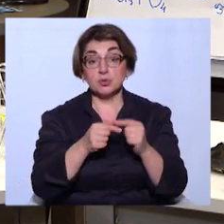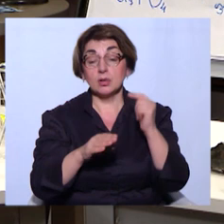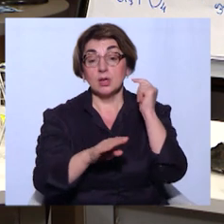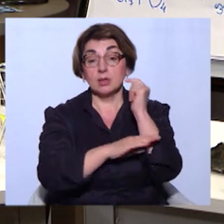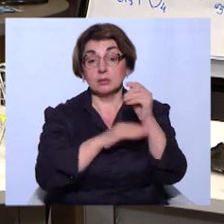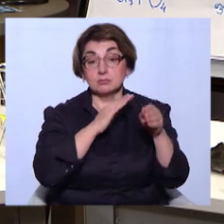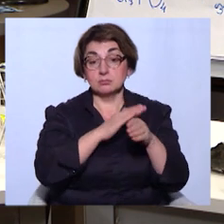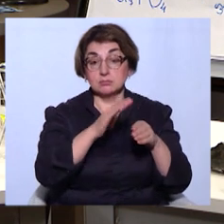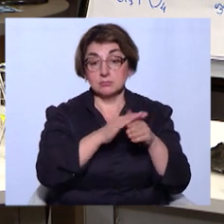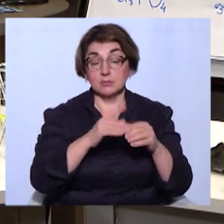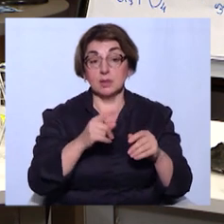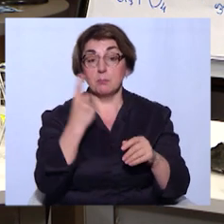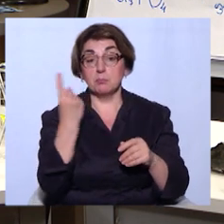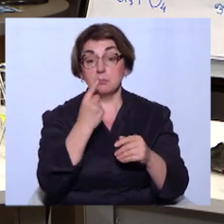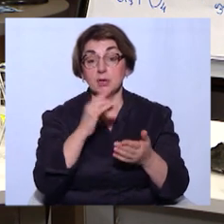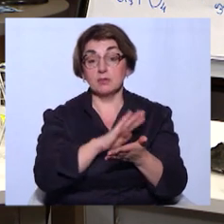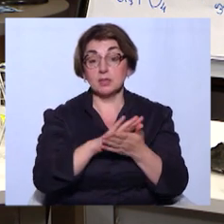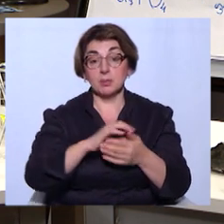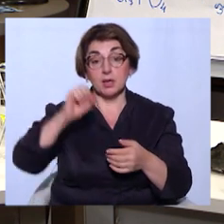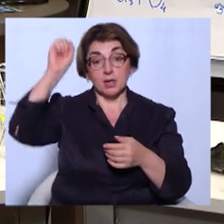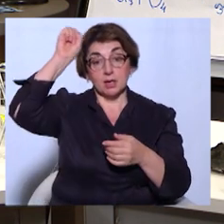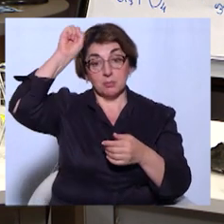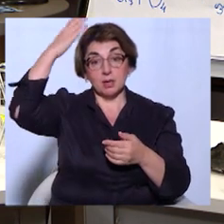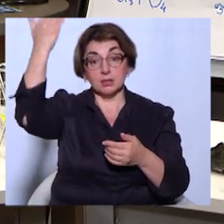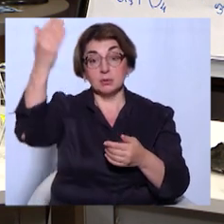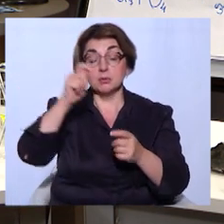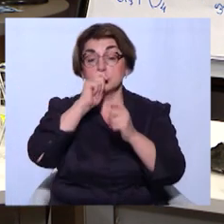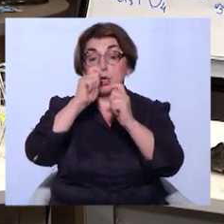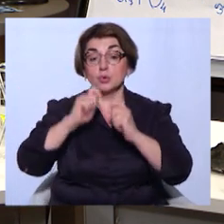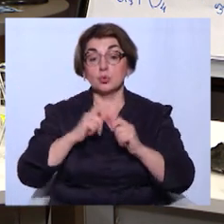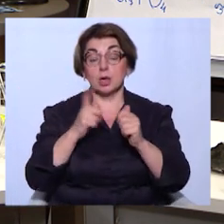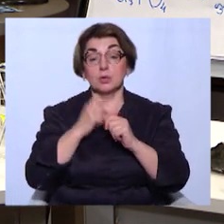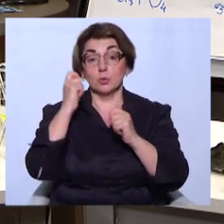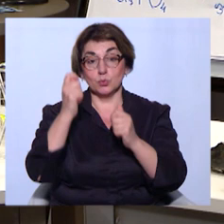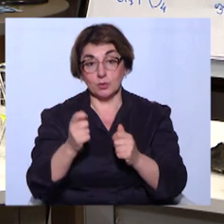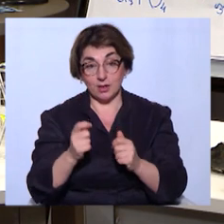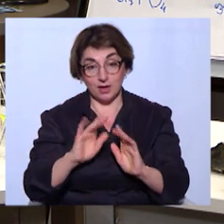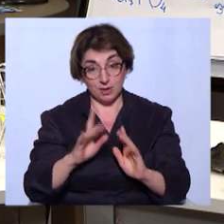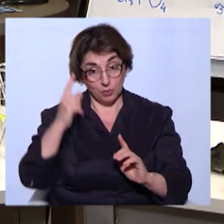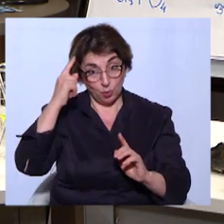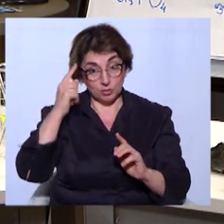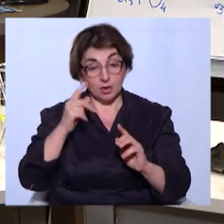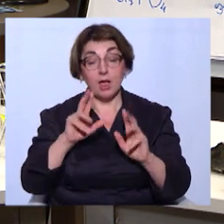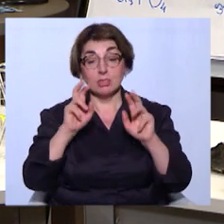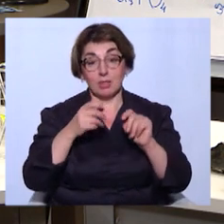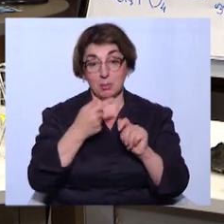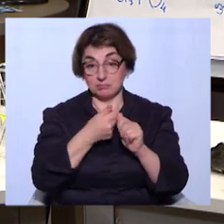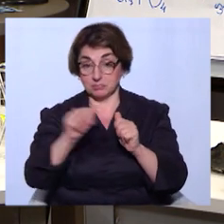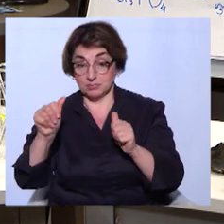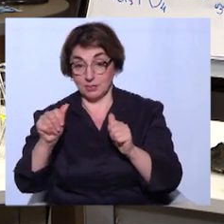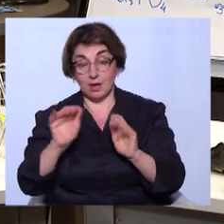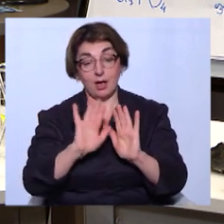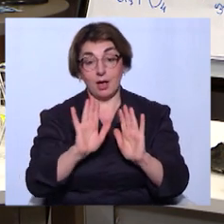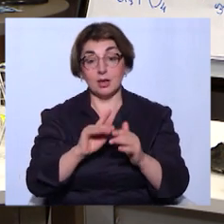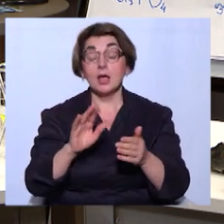მიღებულ პირველ საპონს ღმერთების საჩუქარიც უწოდეს. გონიათ თემას ავწდი? არა ბატონებო, საპონი